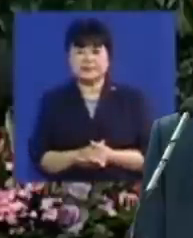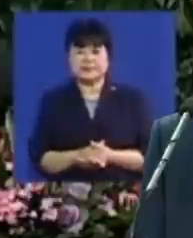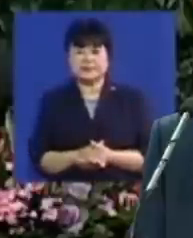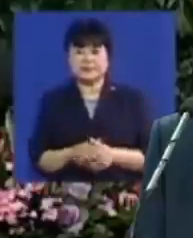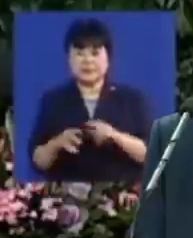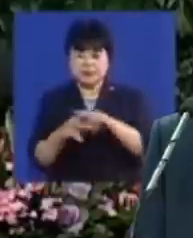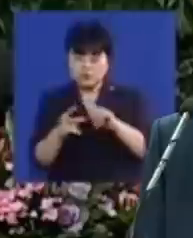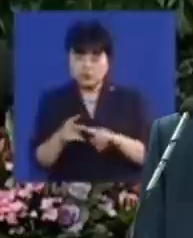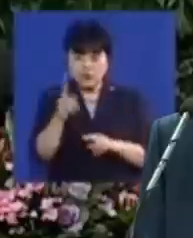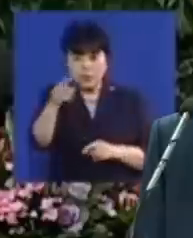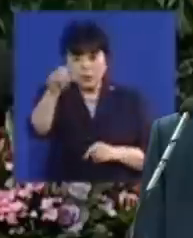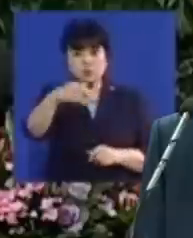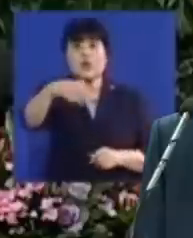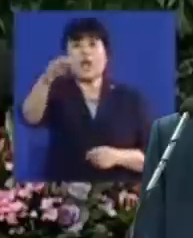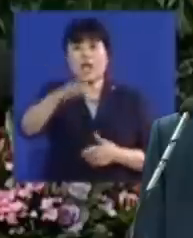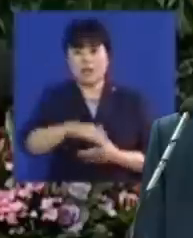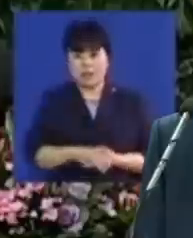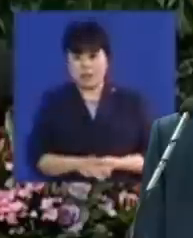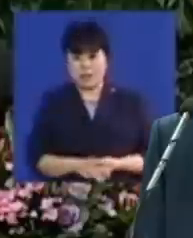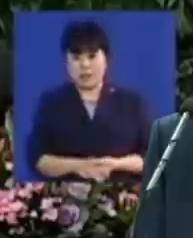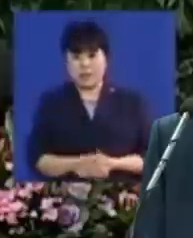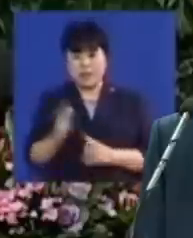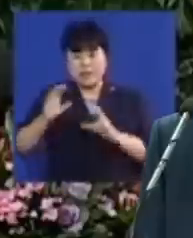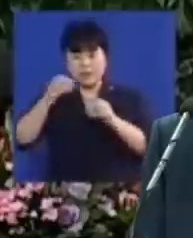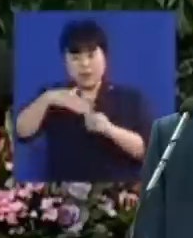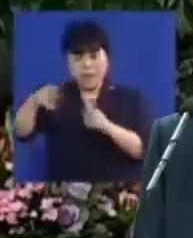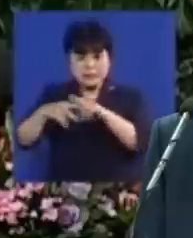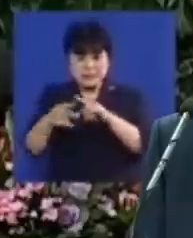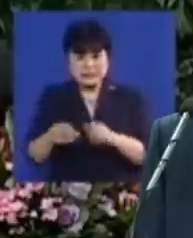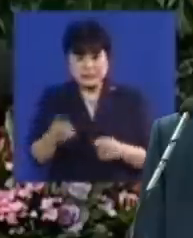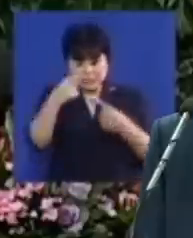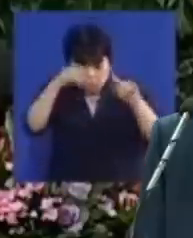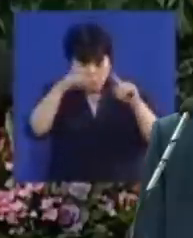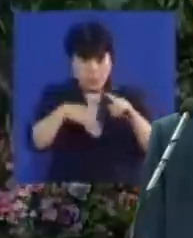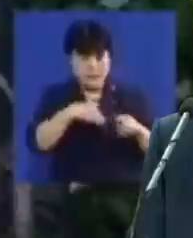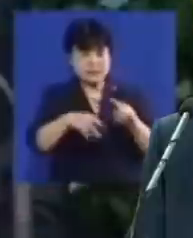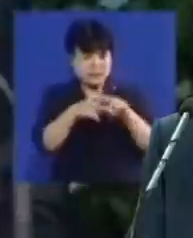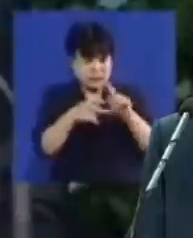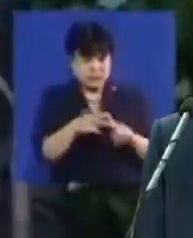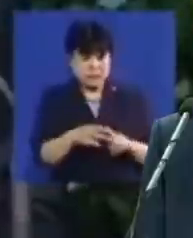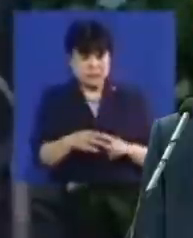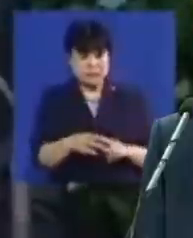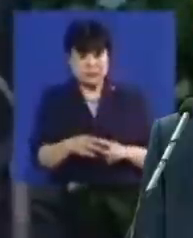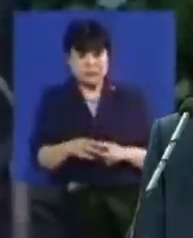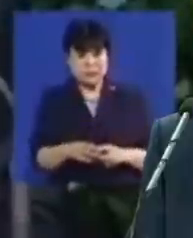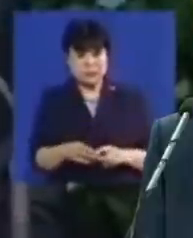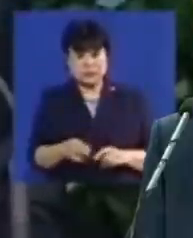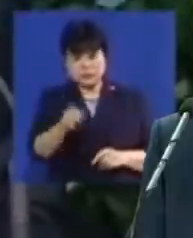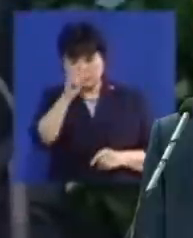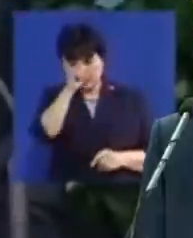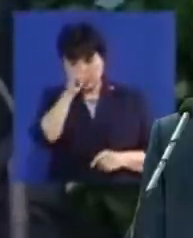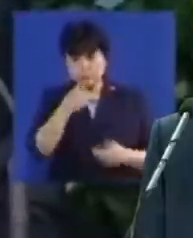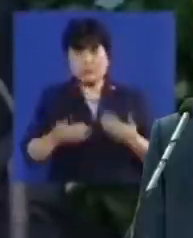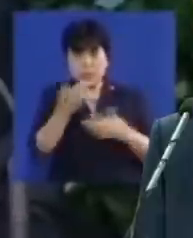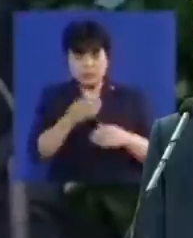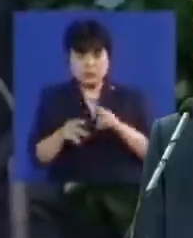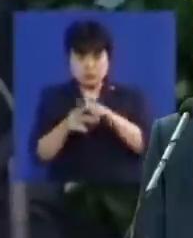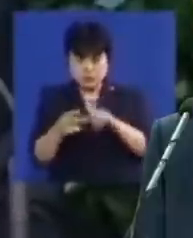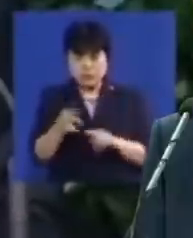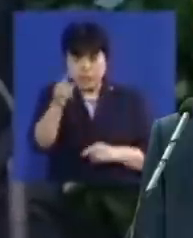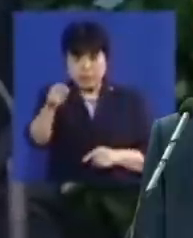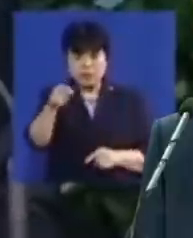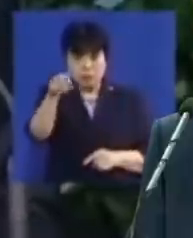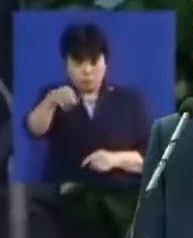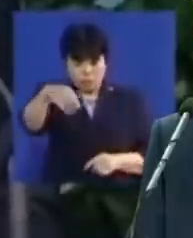둘 중에 한 곳으로 갑니다. 천국으로 가든지 지옥으로 가든지 낙원에 가든지 불구덩이에 가든지 둘